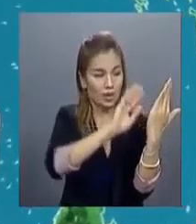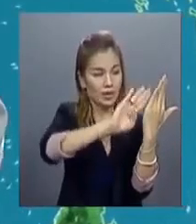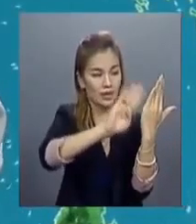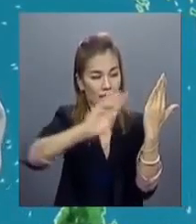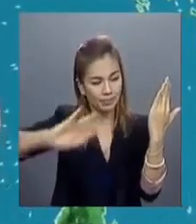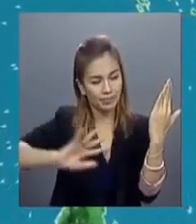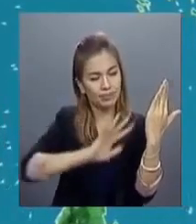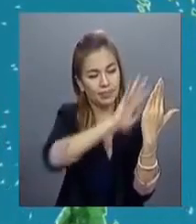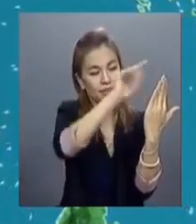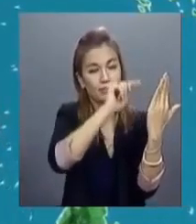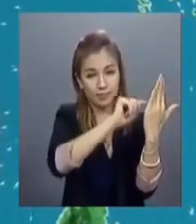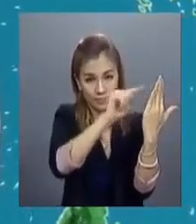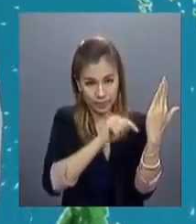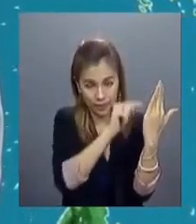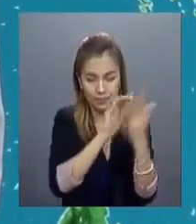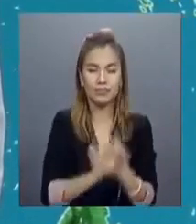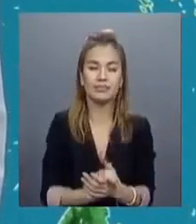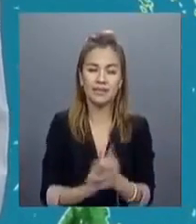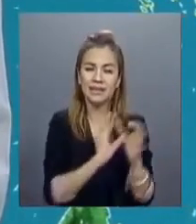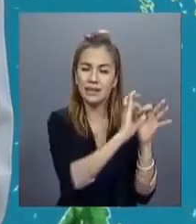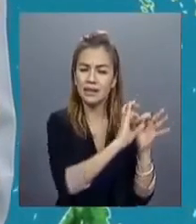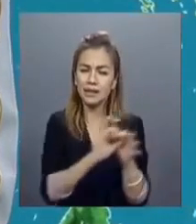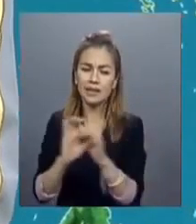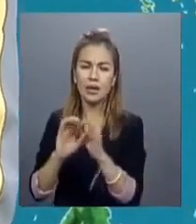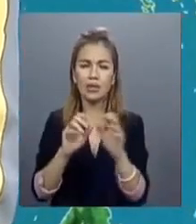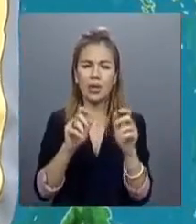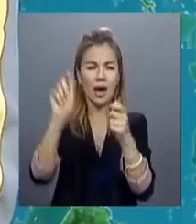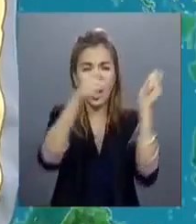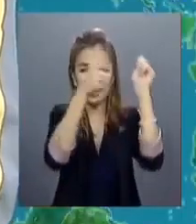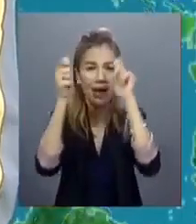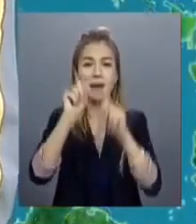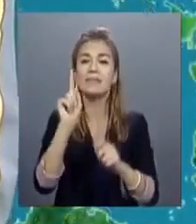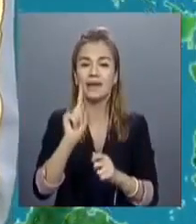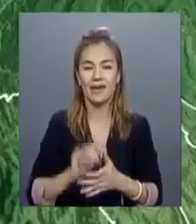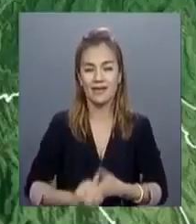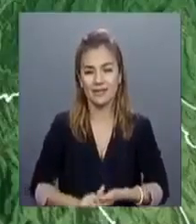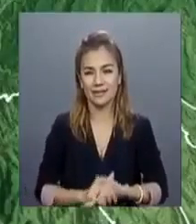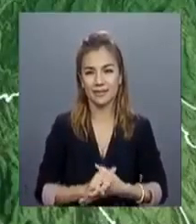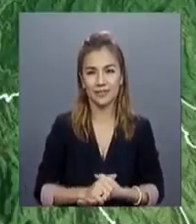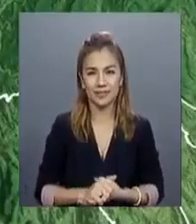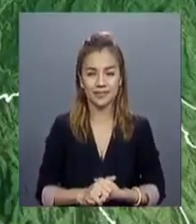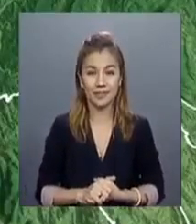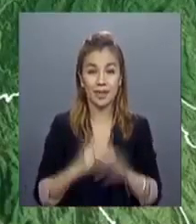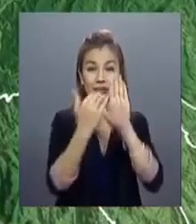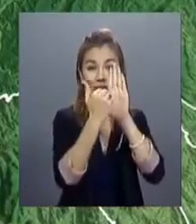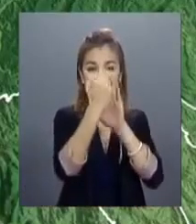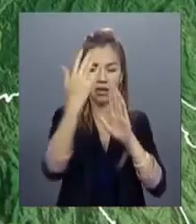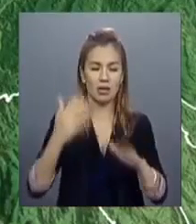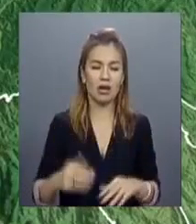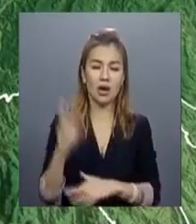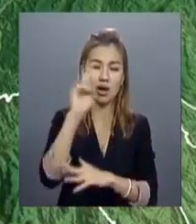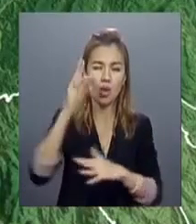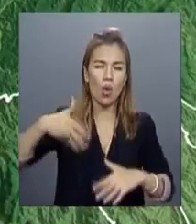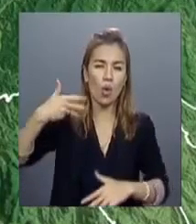ตอนล่างซึ่งจะส่งผลให้สภาพอากาศในแต่ละภาคระหว่างวันนี้ถึงวันพรุ่งนี้เป็นดังนี้ค่ะภาคเหนืออากาศร้อนในตอนกลางวัน